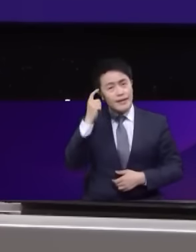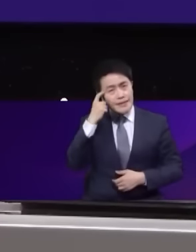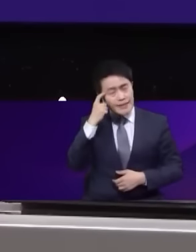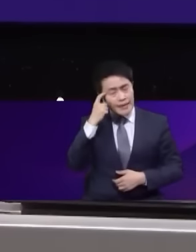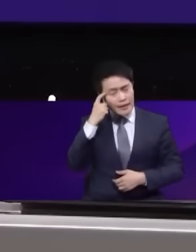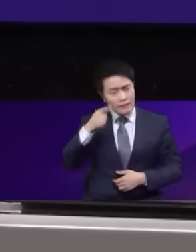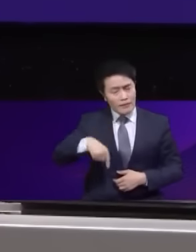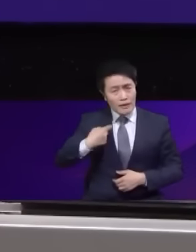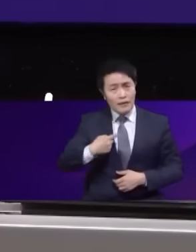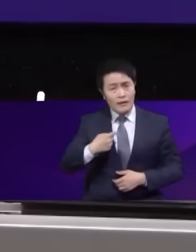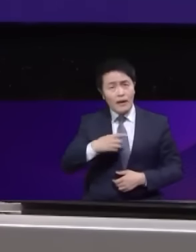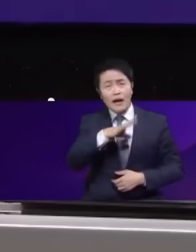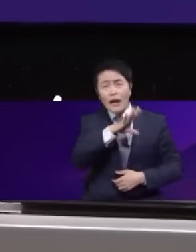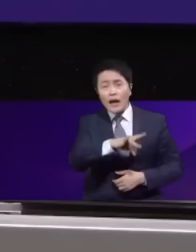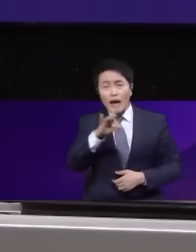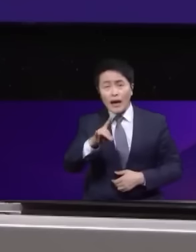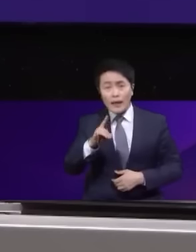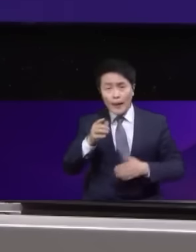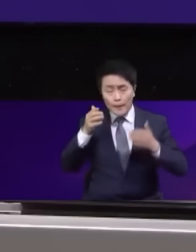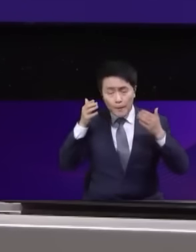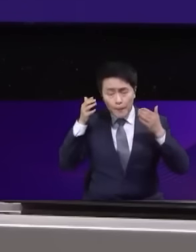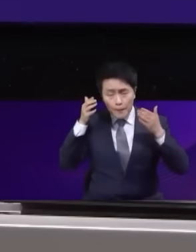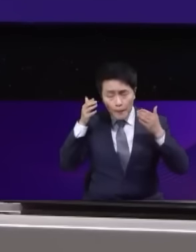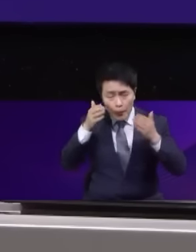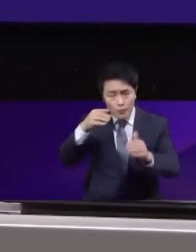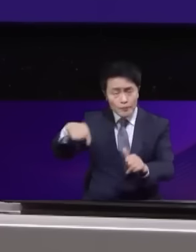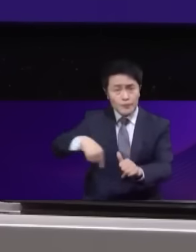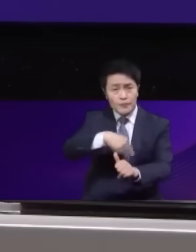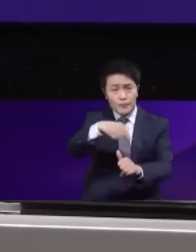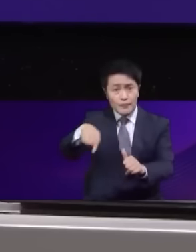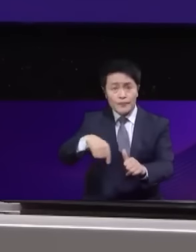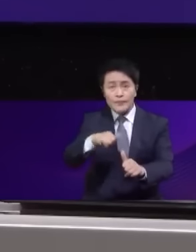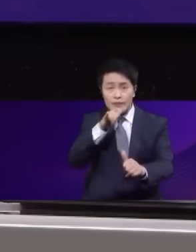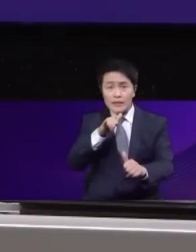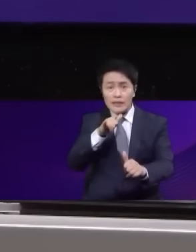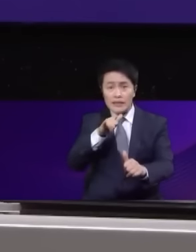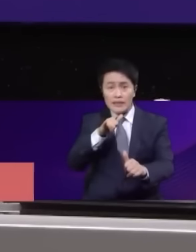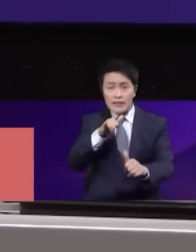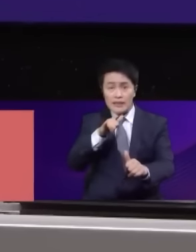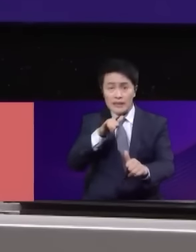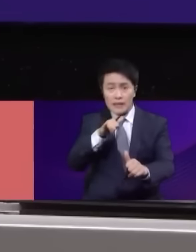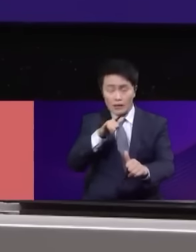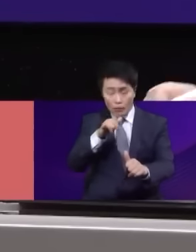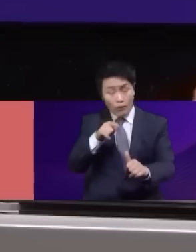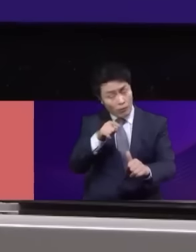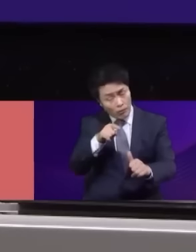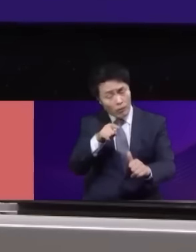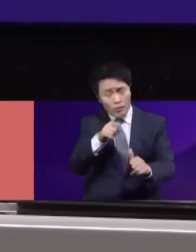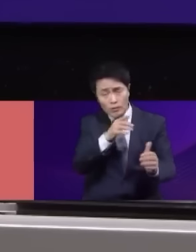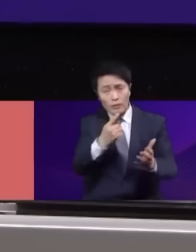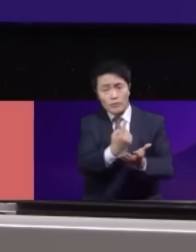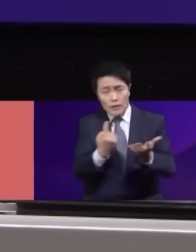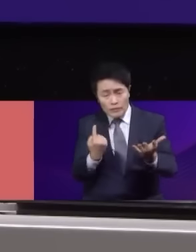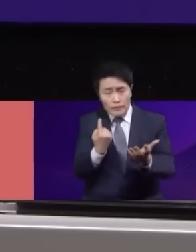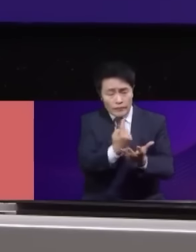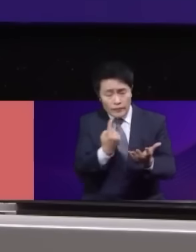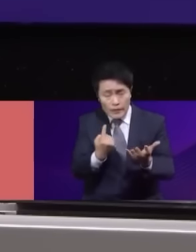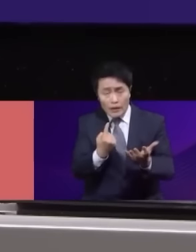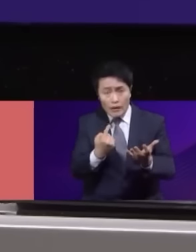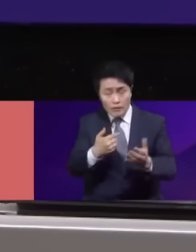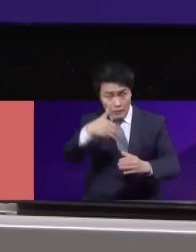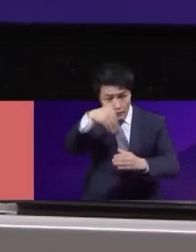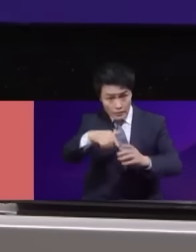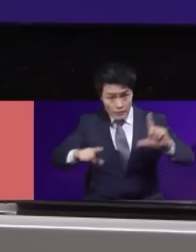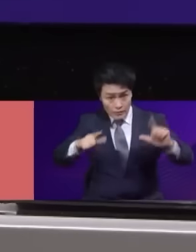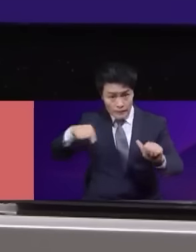이런 게 있기 때문에 때로는 몰입하는 듯한 상황에 빠지기도 하고 그럼 또 이제 정신 차리고 빠져나오고 늘 이렇게 하면서 이 선거를